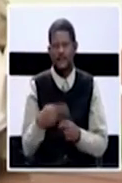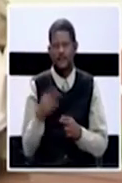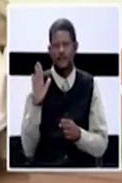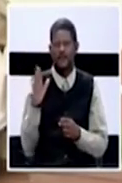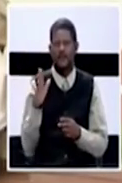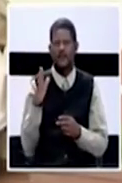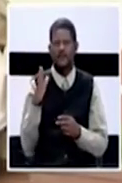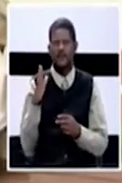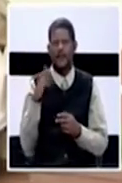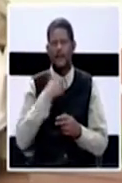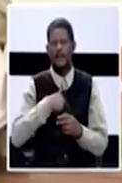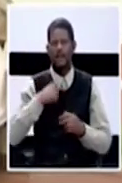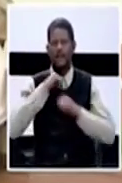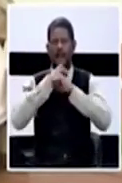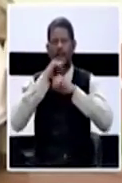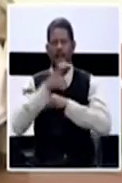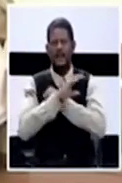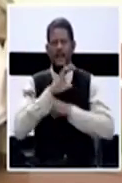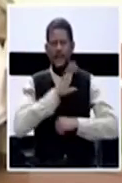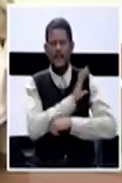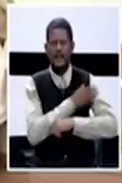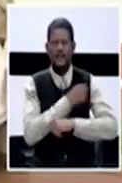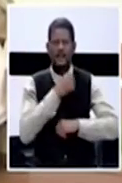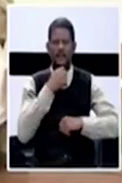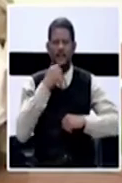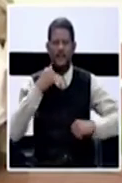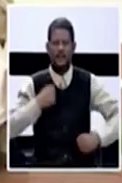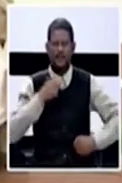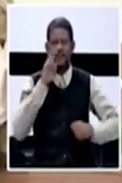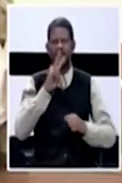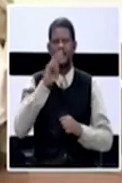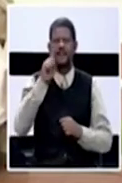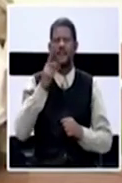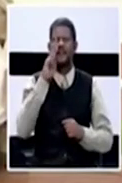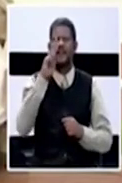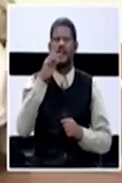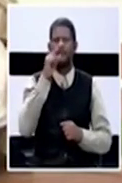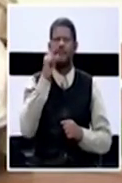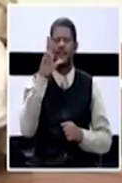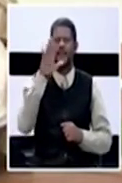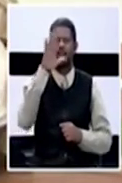ኣባል ምክልኻል ሓይልታት ካብ ሰራዊት 21 ካልኣይ ብርጌድ